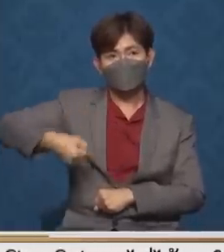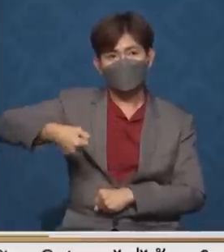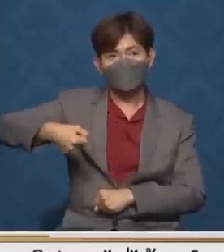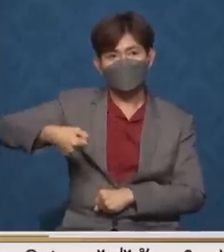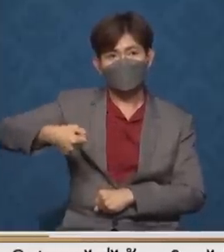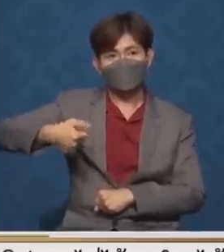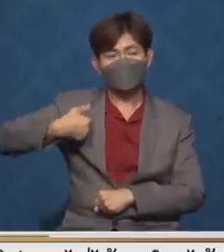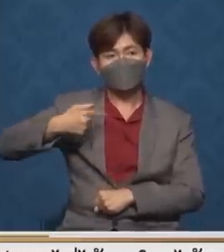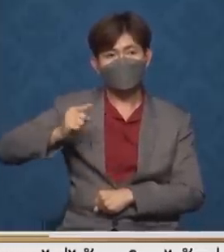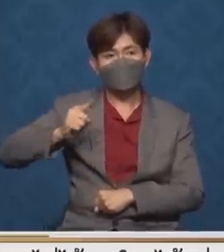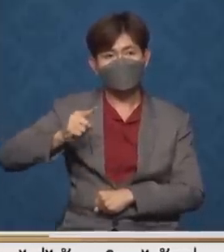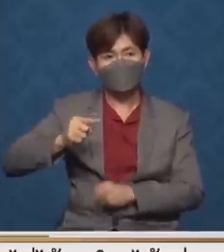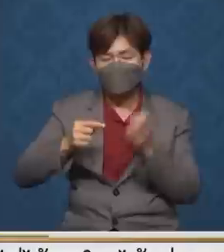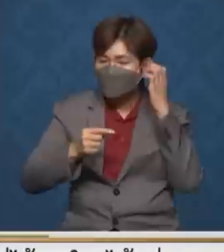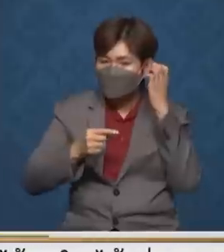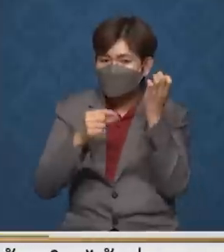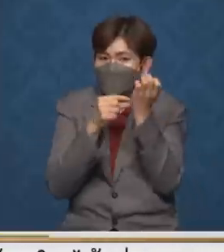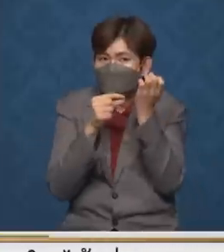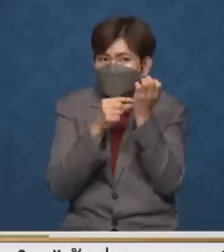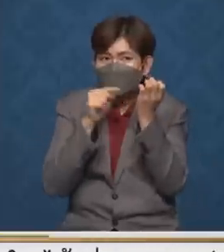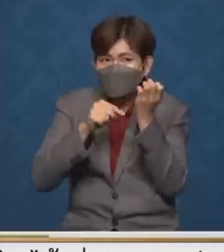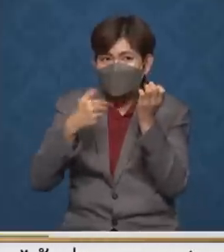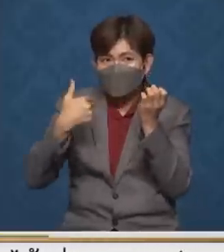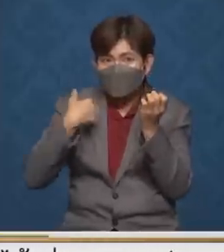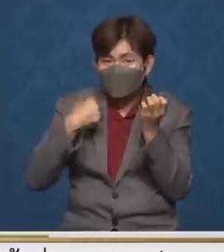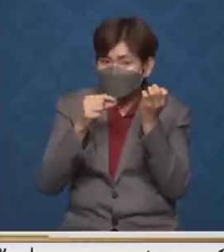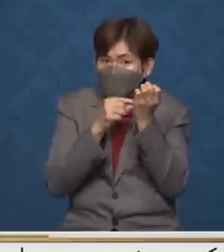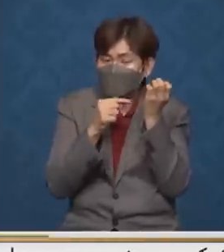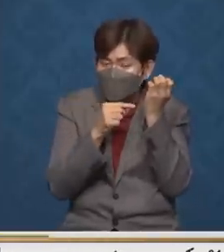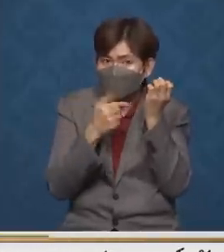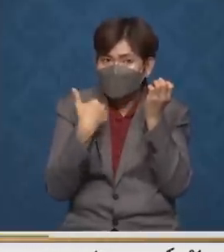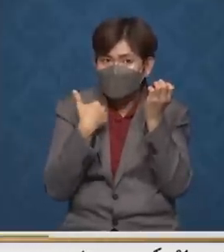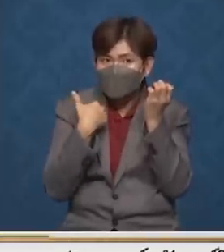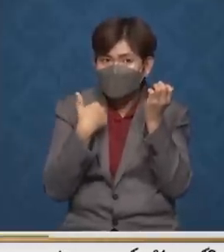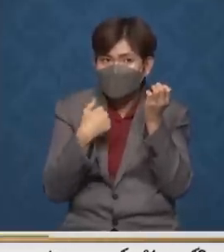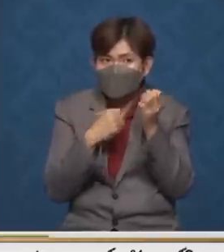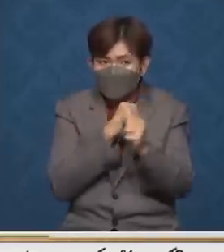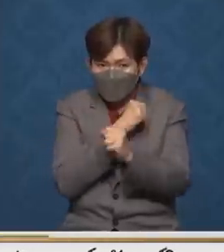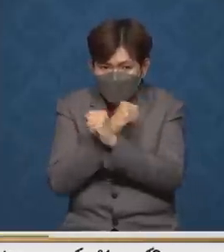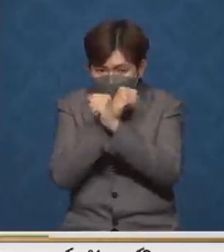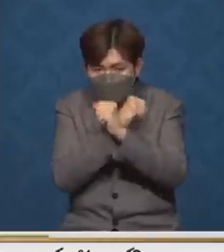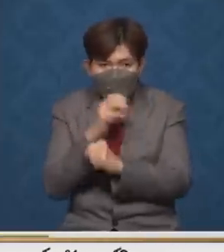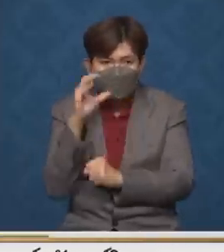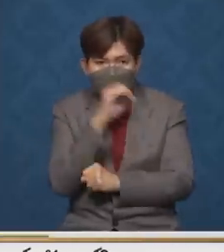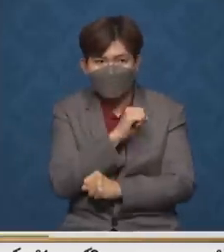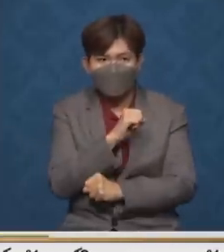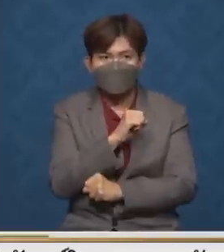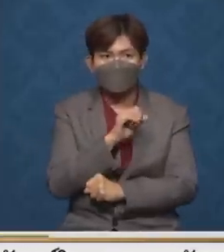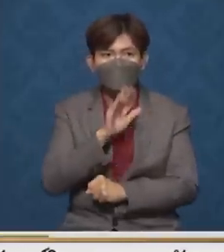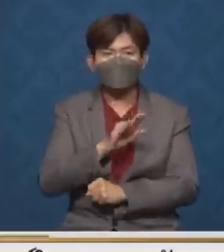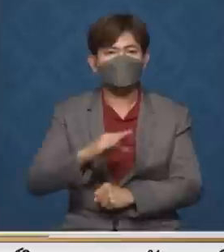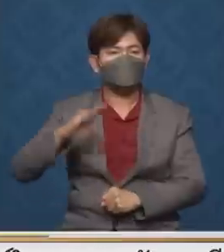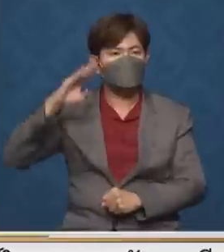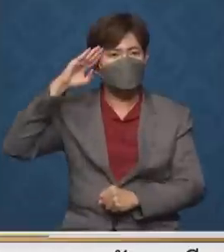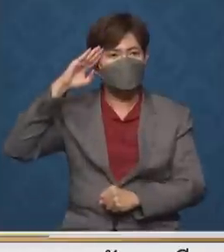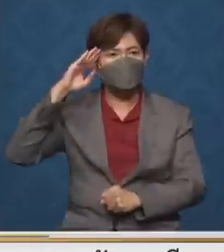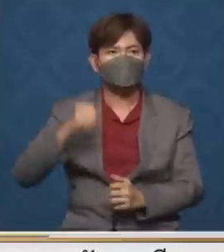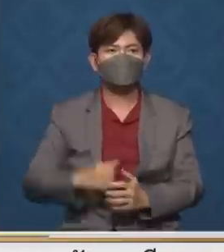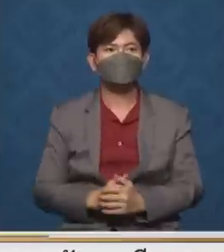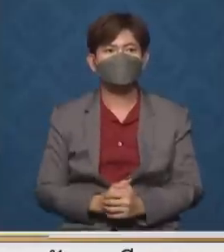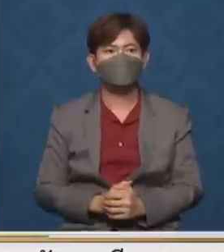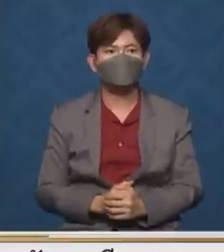ใครเห็นแล้วถือไปอยาใหใรู้วาครั้ในมีซอยู่นี่คือรักษาคามปลดภัย ขั้นสดยอดของกองทัพต่ไปครับ